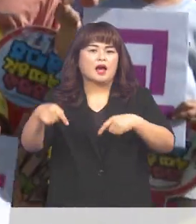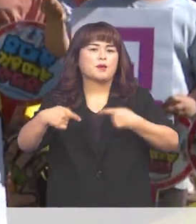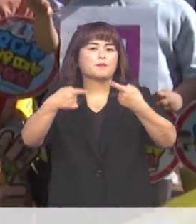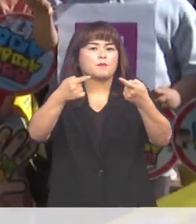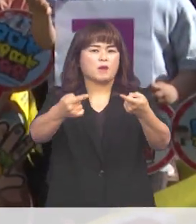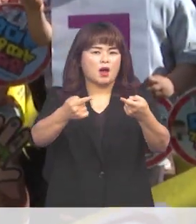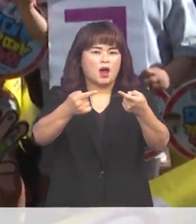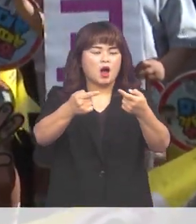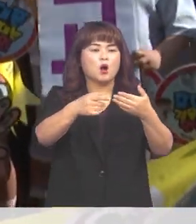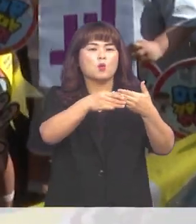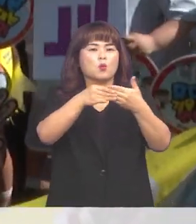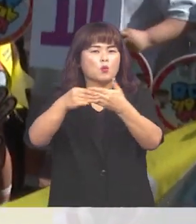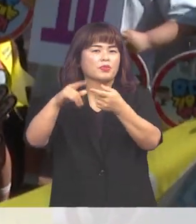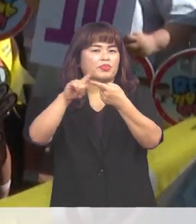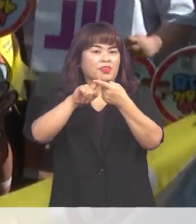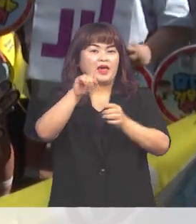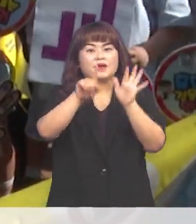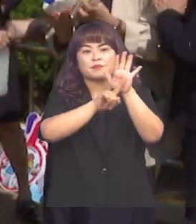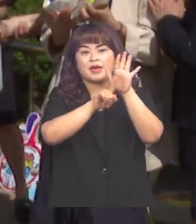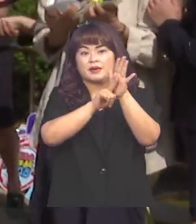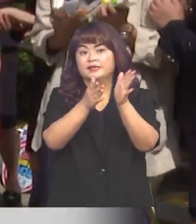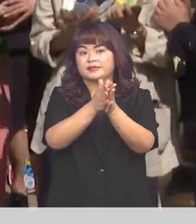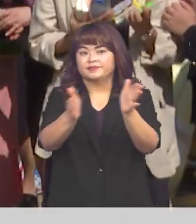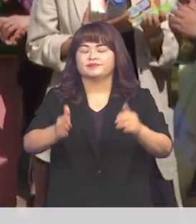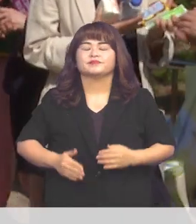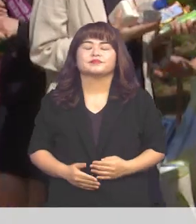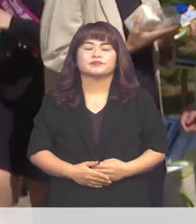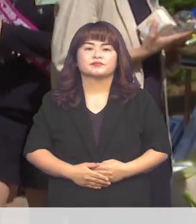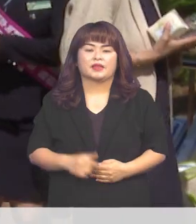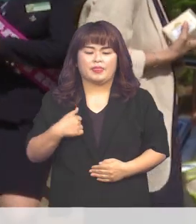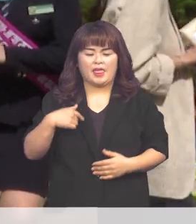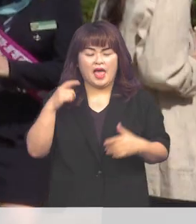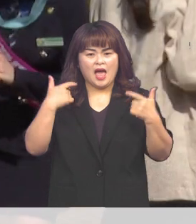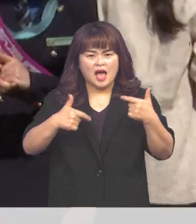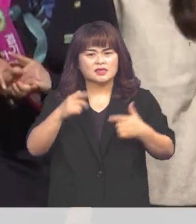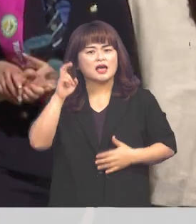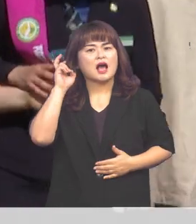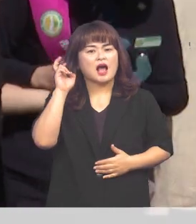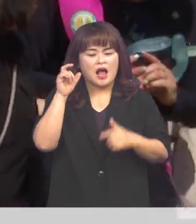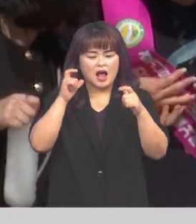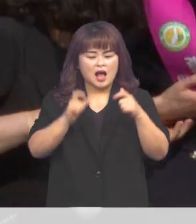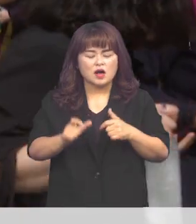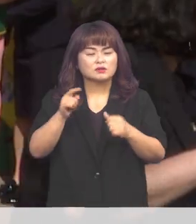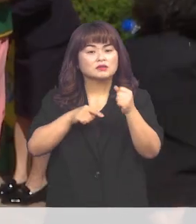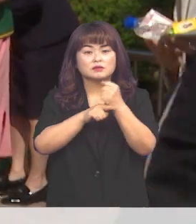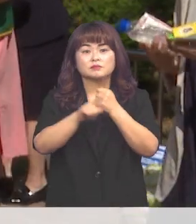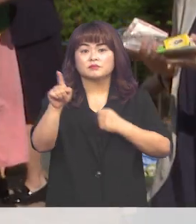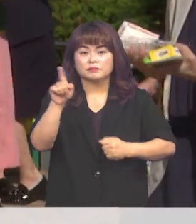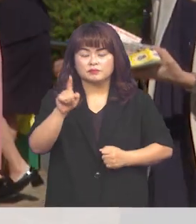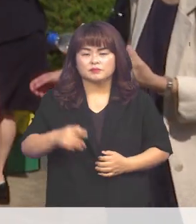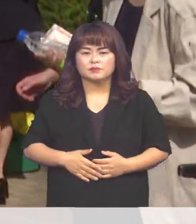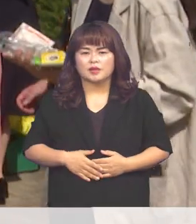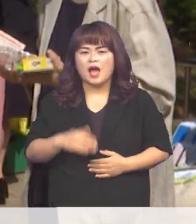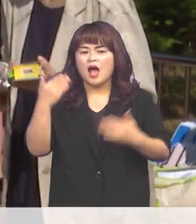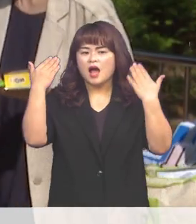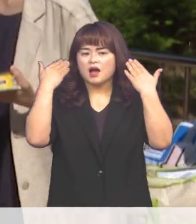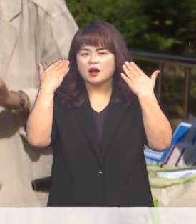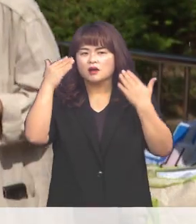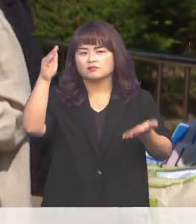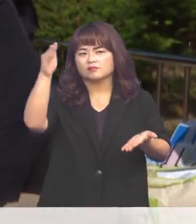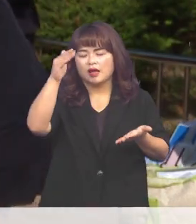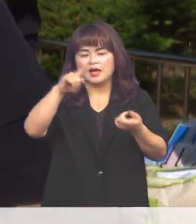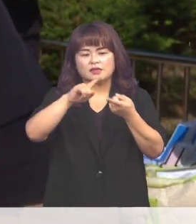함께 교통지도와 캠페인을 벌였습니다. 네, 제가 늘 강조하는 것이 우리